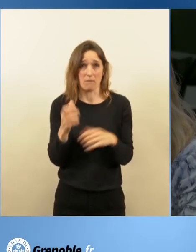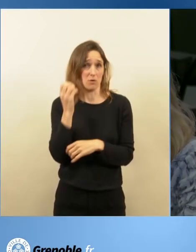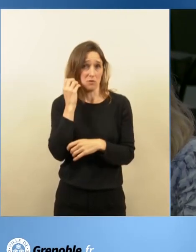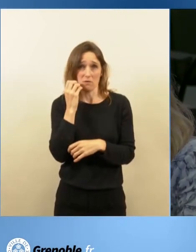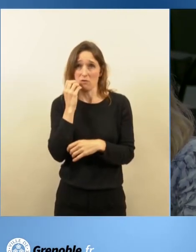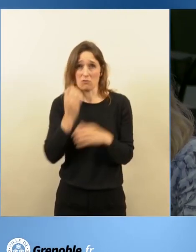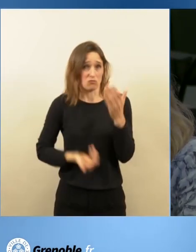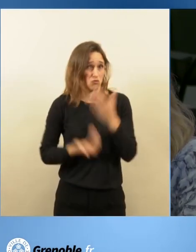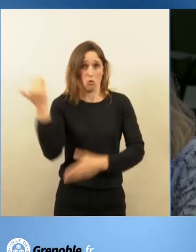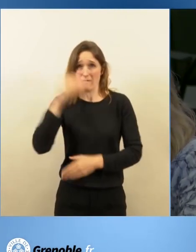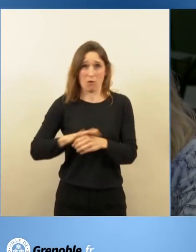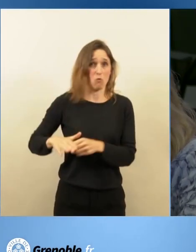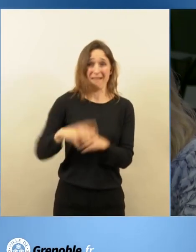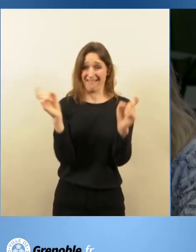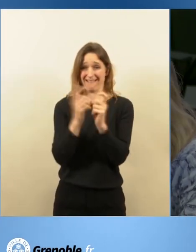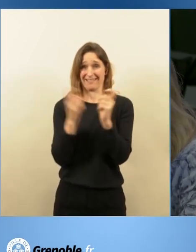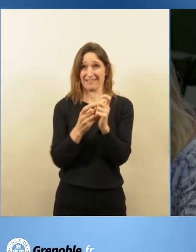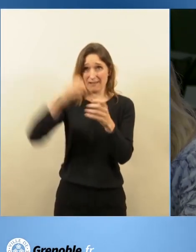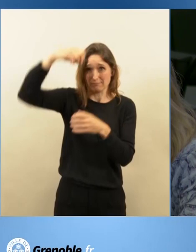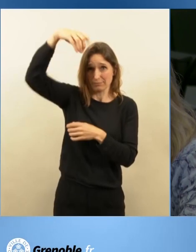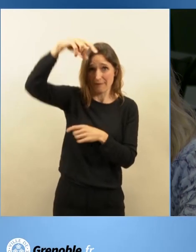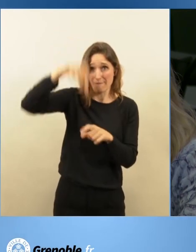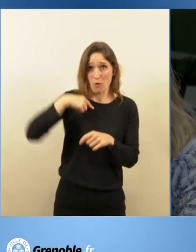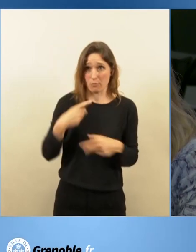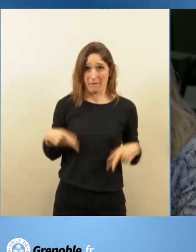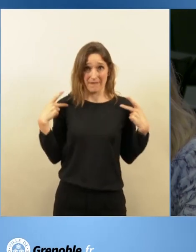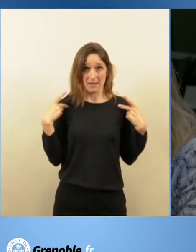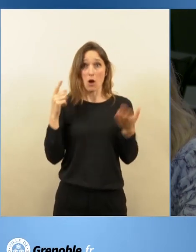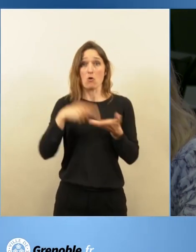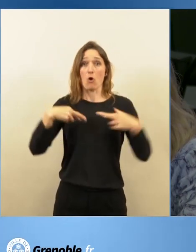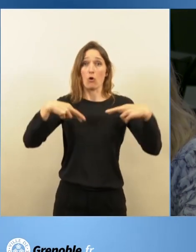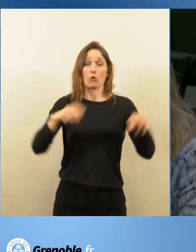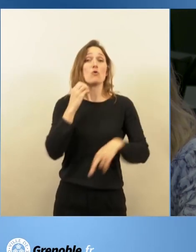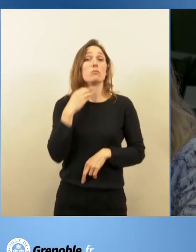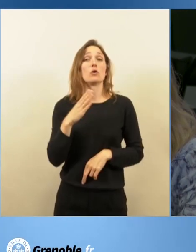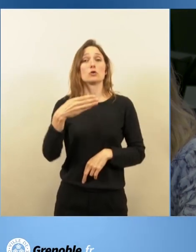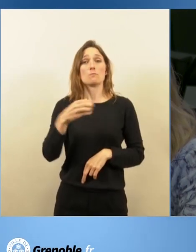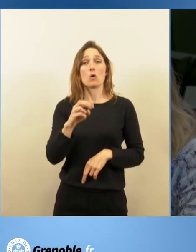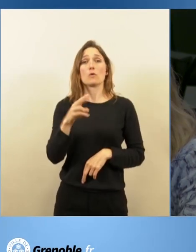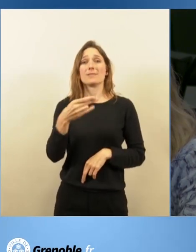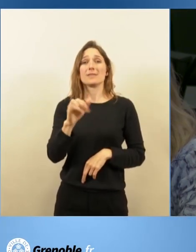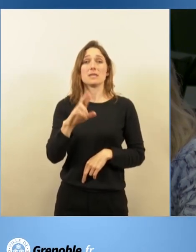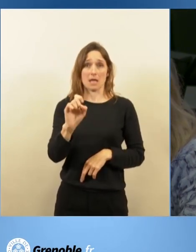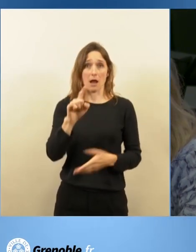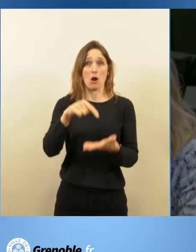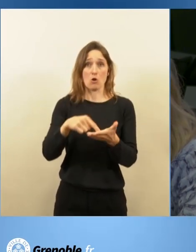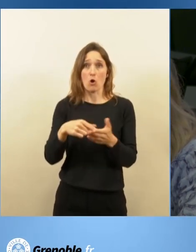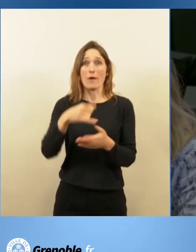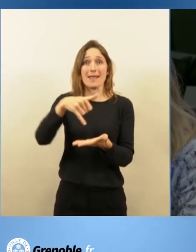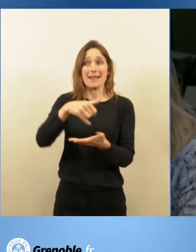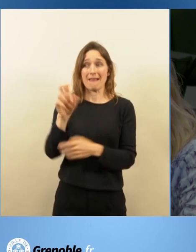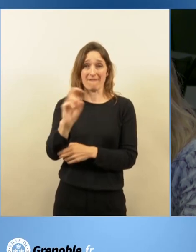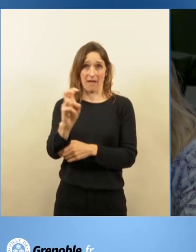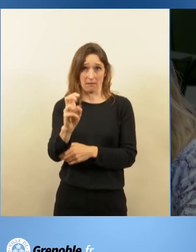la journée pour vivre ça se passe rue Blanche Monnier à l'île verte c'est un immeuble actif que vous gérez